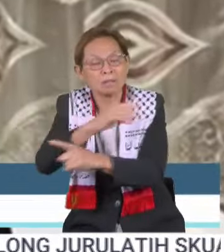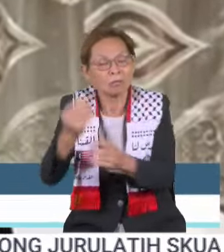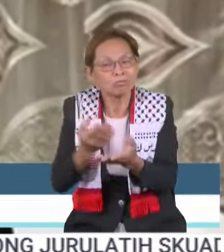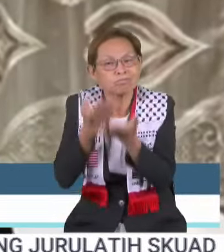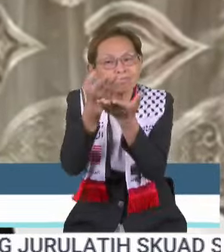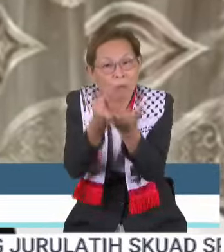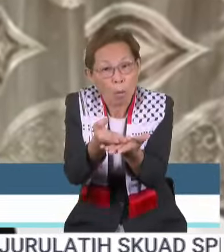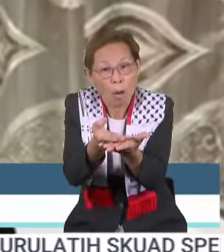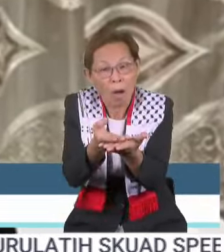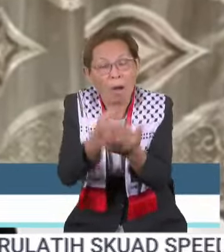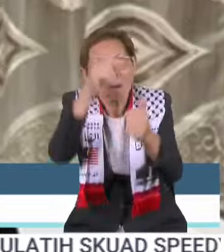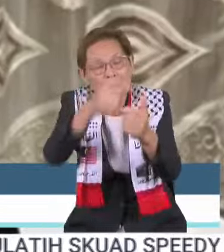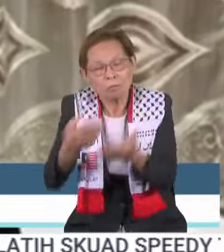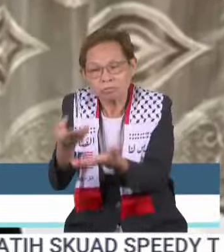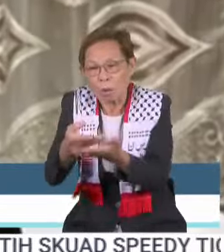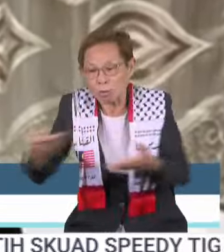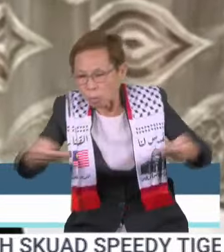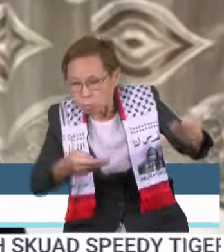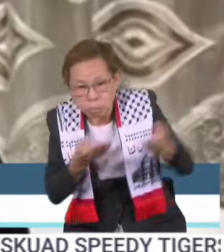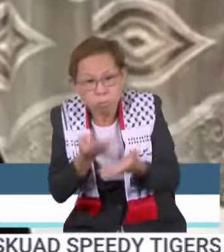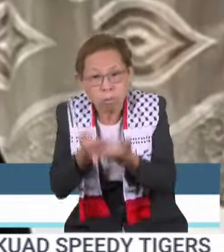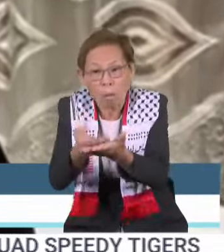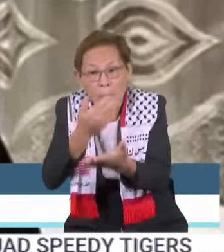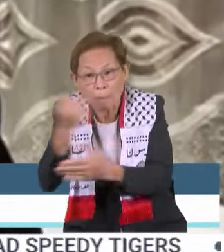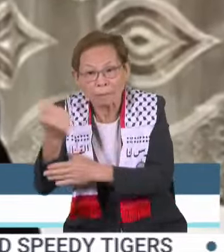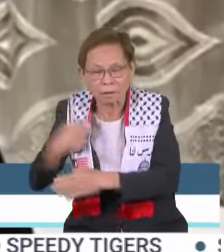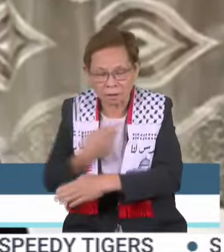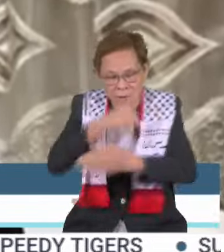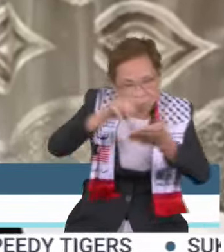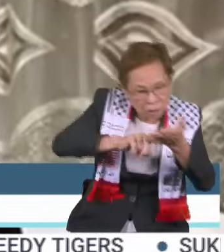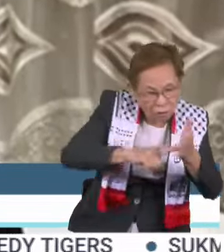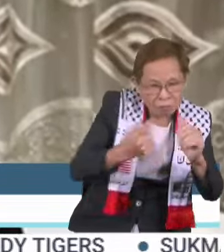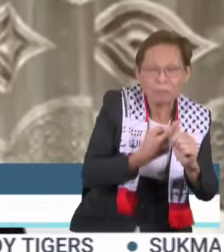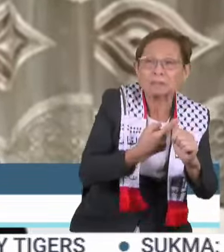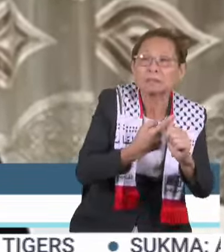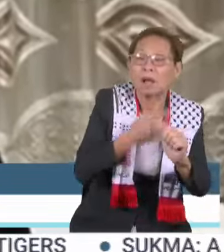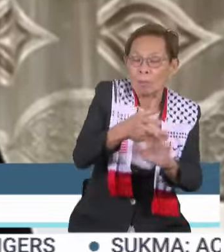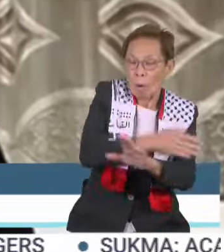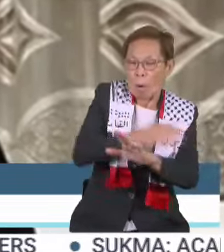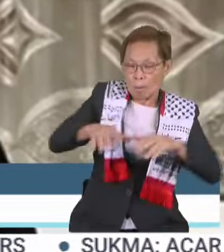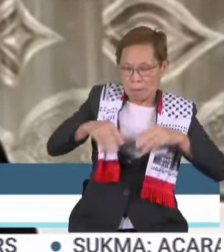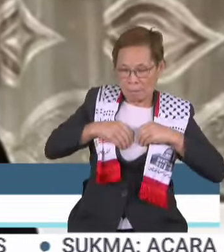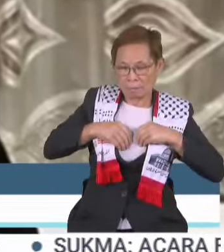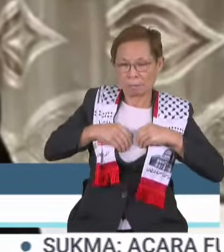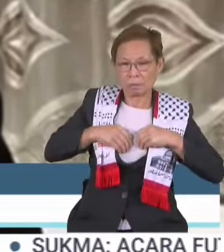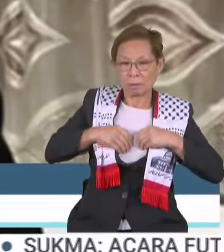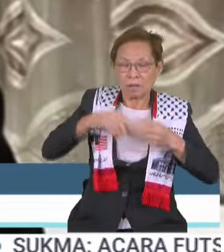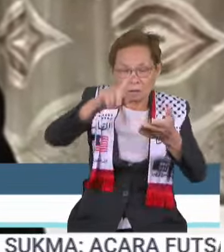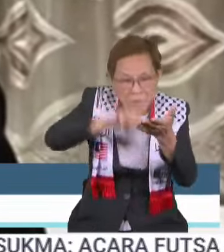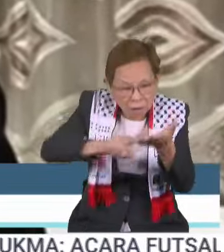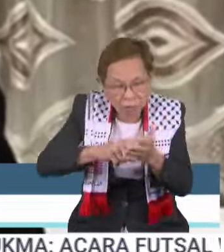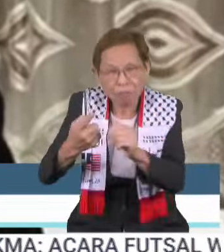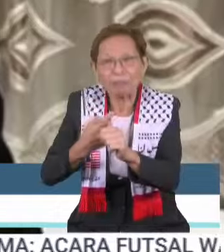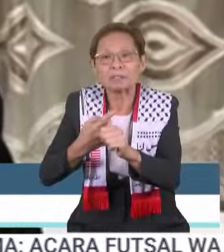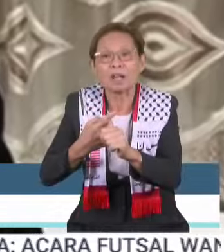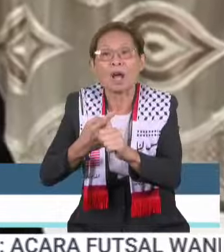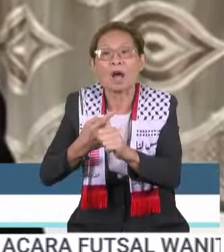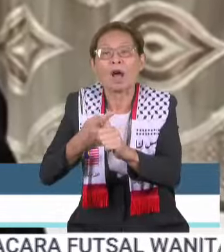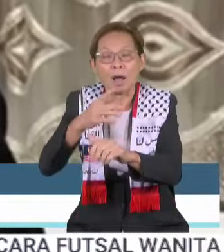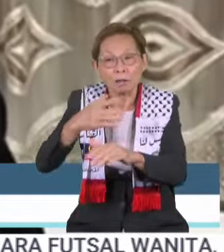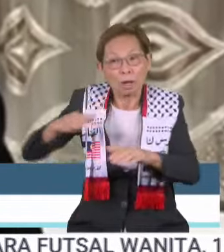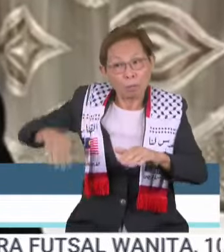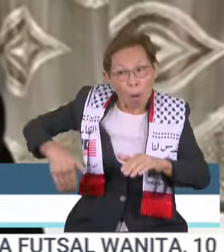yang lebih baik lagi. Jadi kita semaklah dahulu sebelum kita menerima. Semak dulu dengan pihak kerajaan sebelum kita menerima